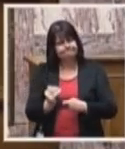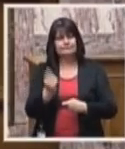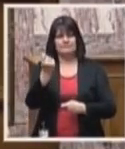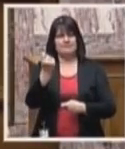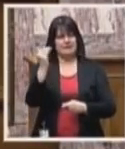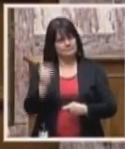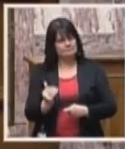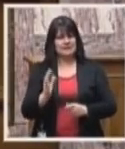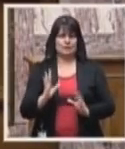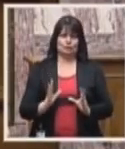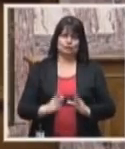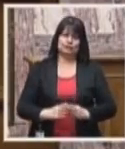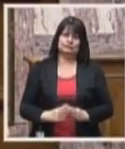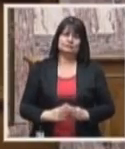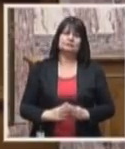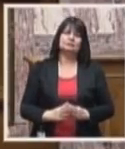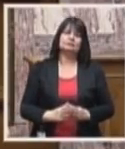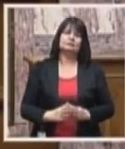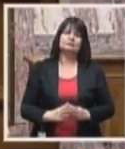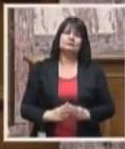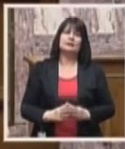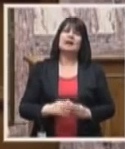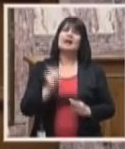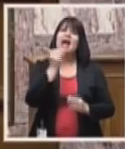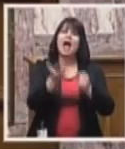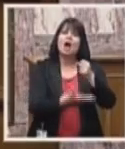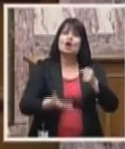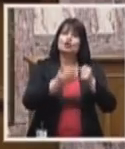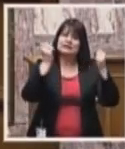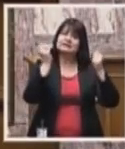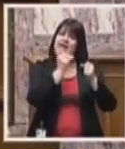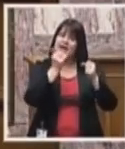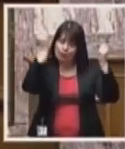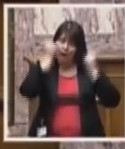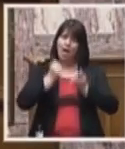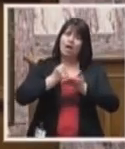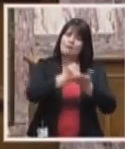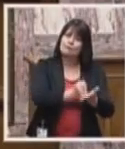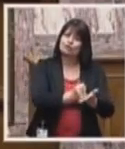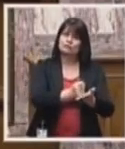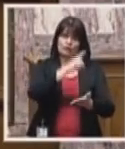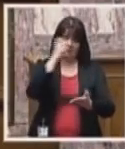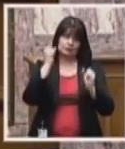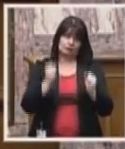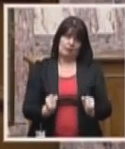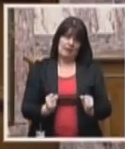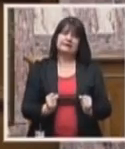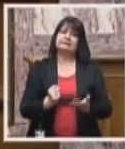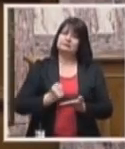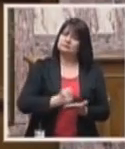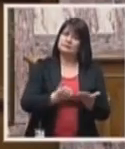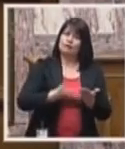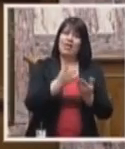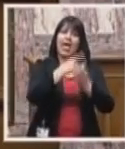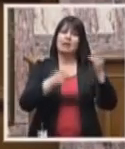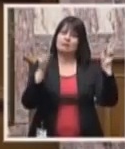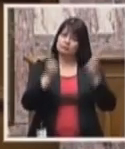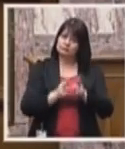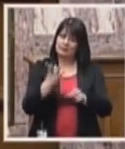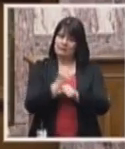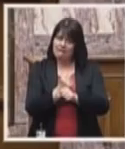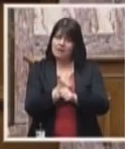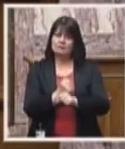Νέο σχολείο, ίδρυση επιχειρήσεων, έγκυρες αποζημιώσεις αγροτών σε δύσκολες συνθήκες. Έχουμε μείωση του ελλείμματος.